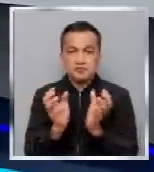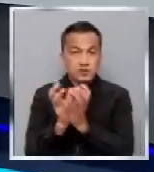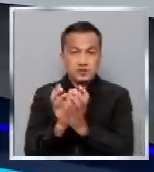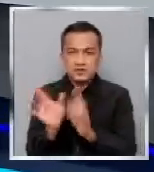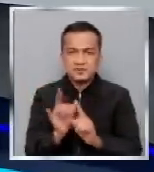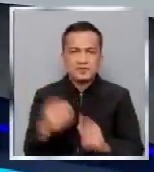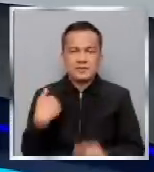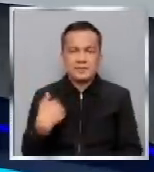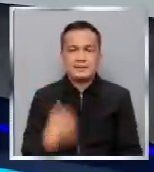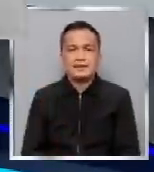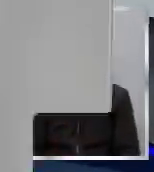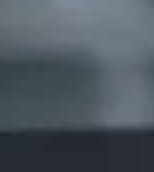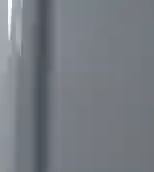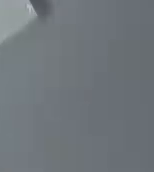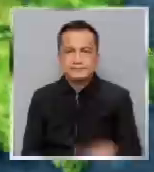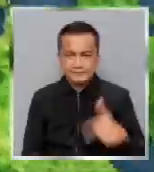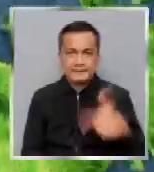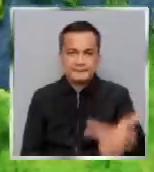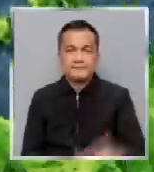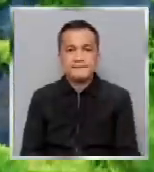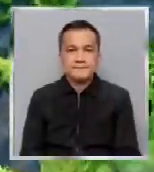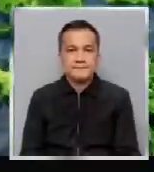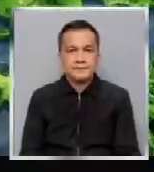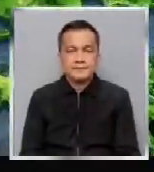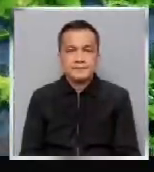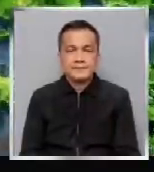variant. Nakatutok si Joseph Morong.